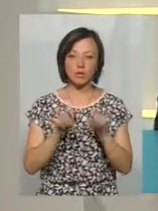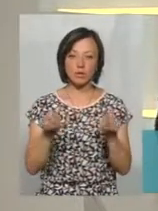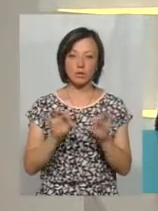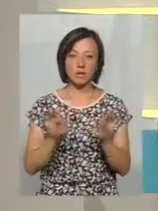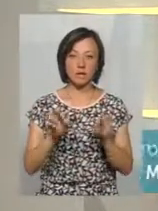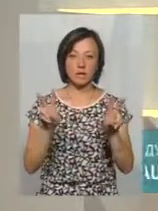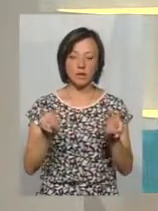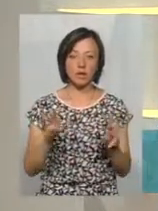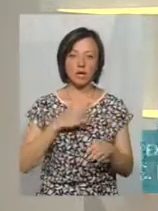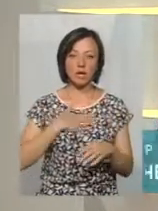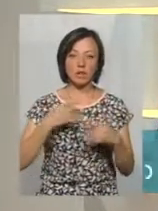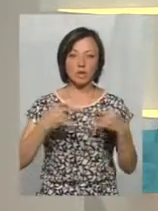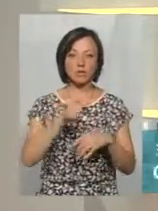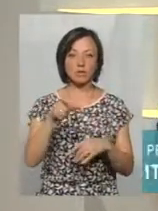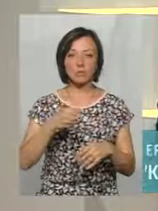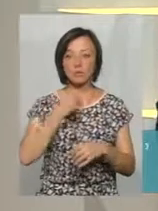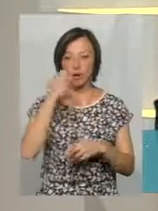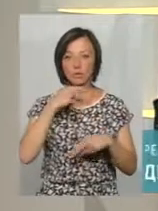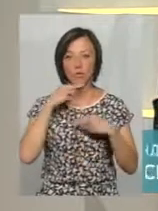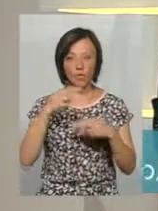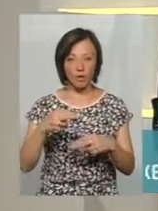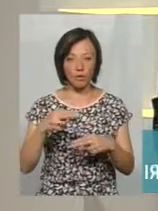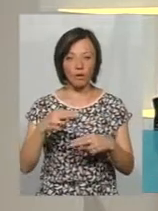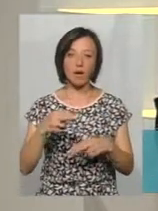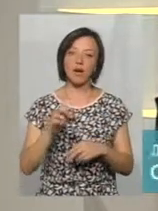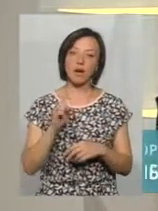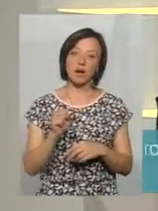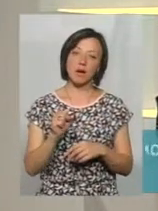нами тему. Нашим глядачам ми дякуємо сьогодні за увагу.